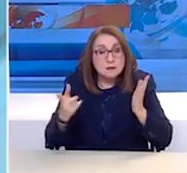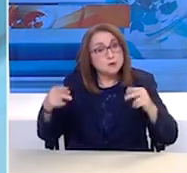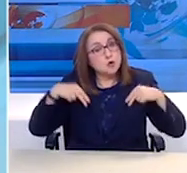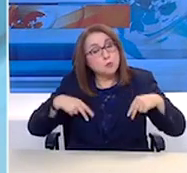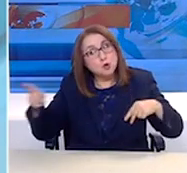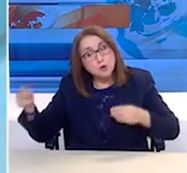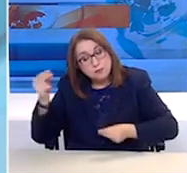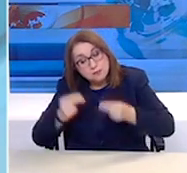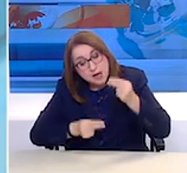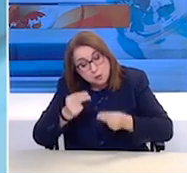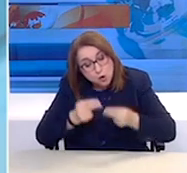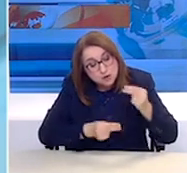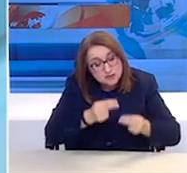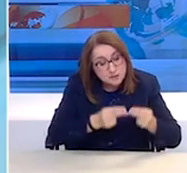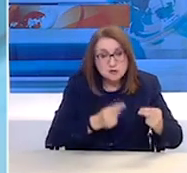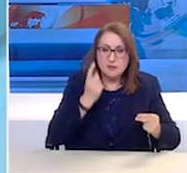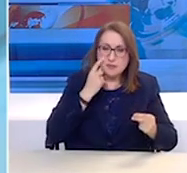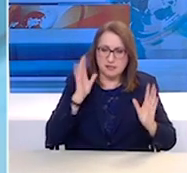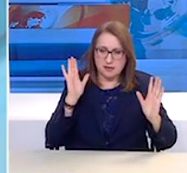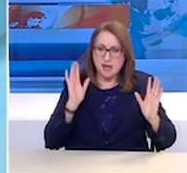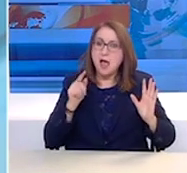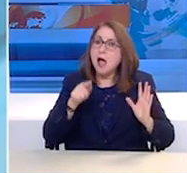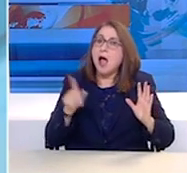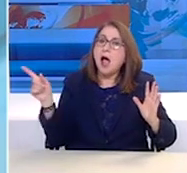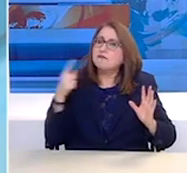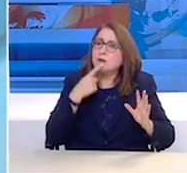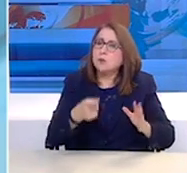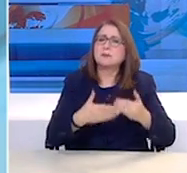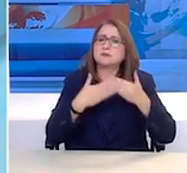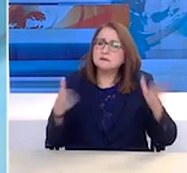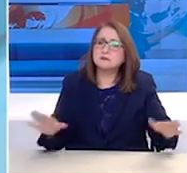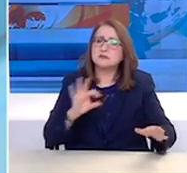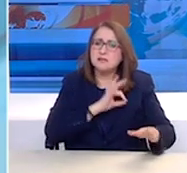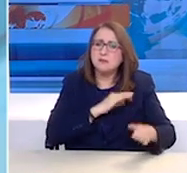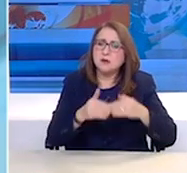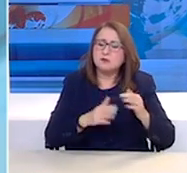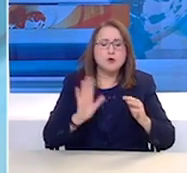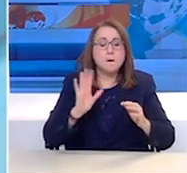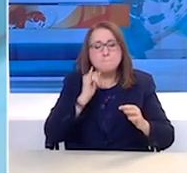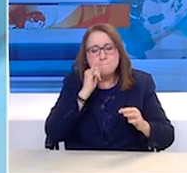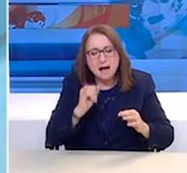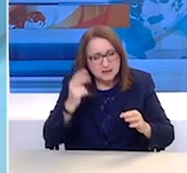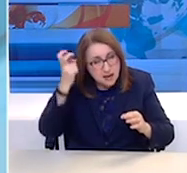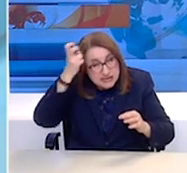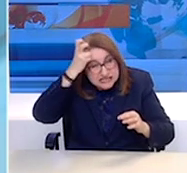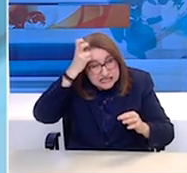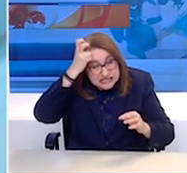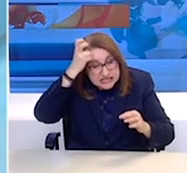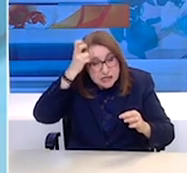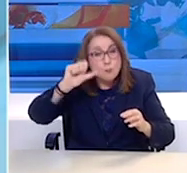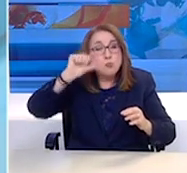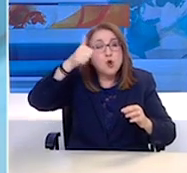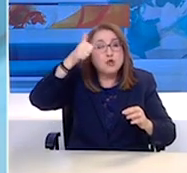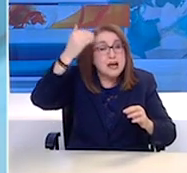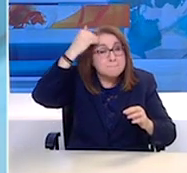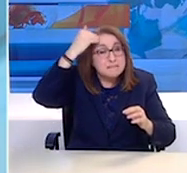οποίες αναφέρεται η δημοσιογράφος, δεν θα γίνει χωρίς να λαμβάνονται υπόψη για τα άλλα δύο, για άλλες δύο παράμετροι. Θεωρώ ότι είναι νωρίς ακόμα, το